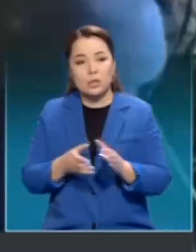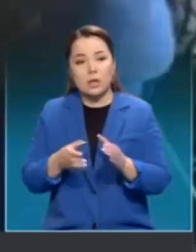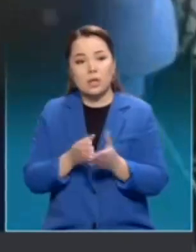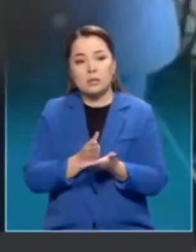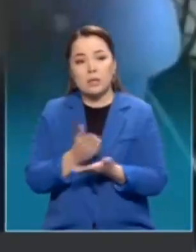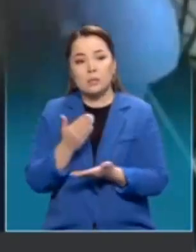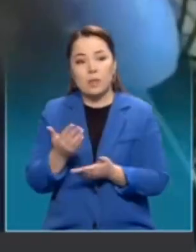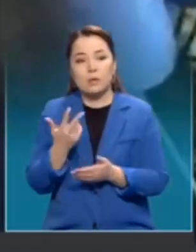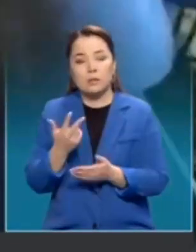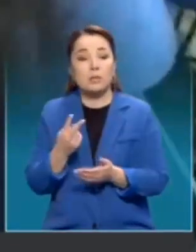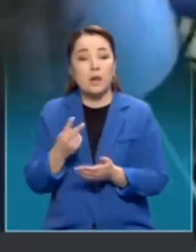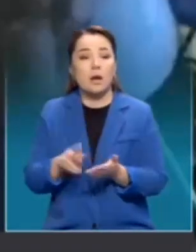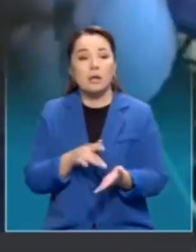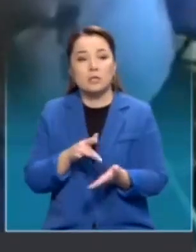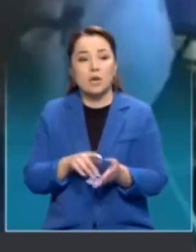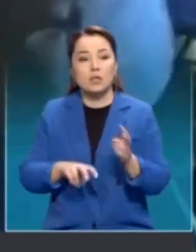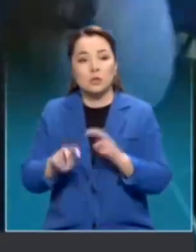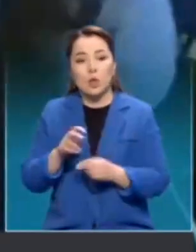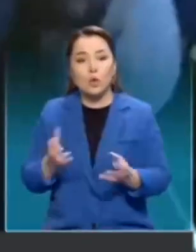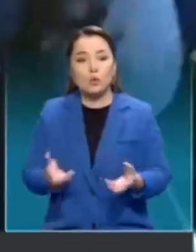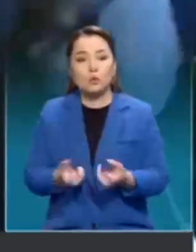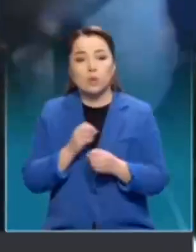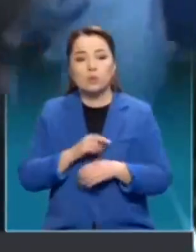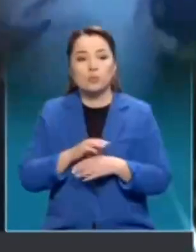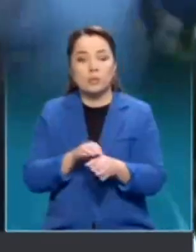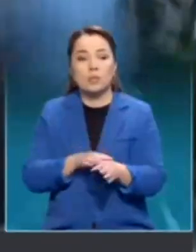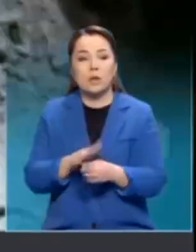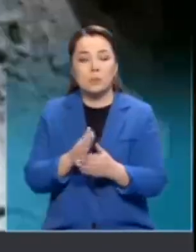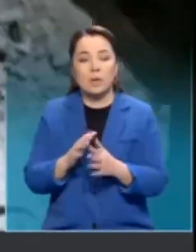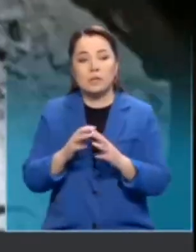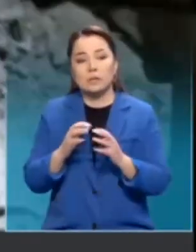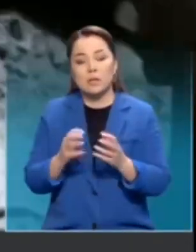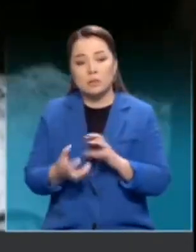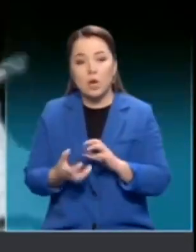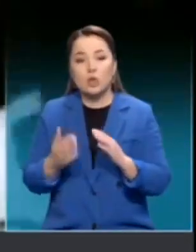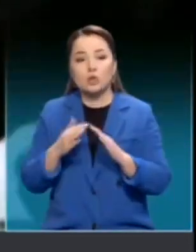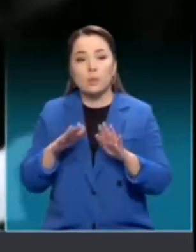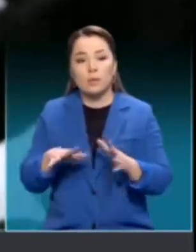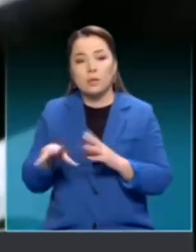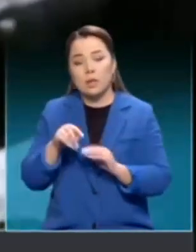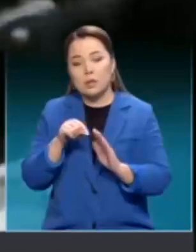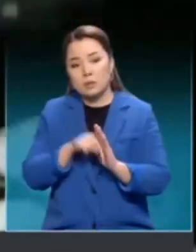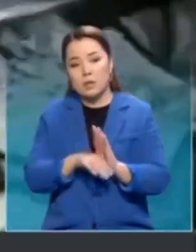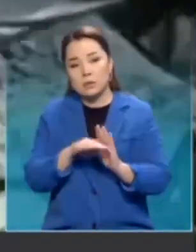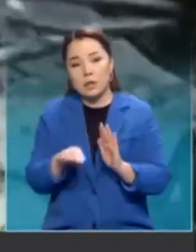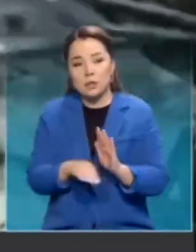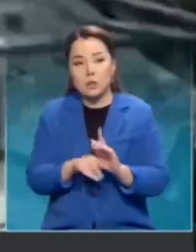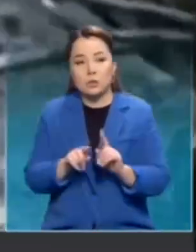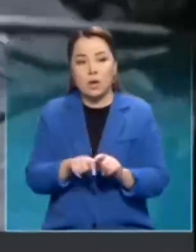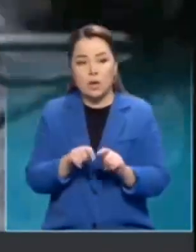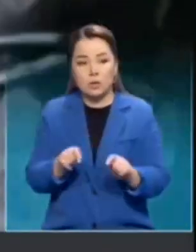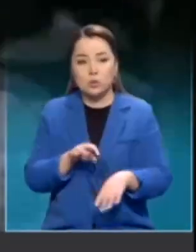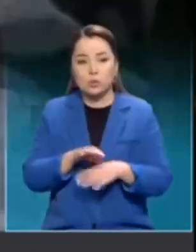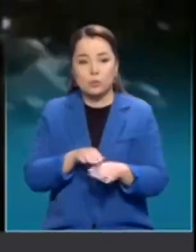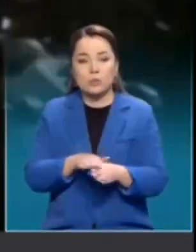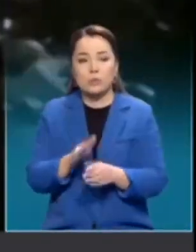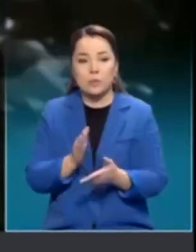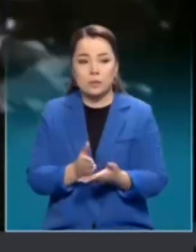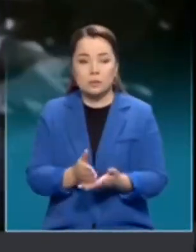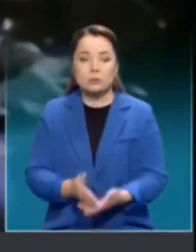қызметкерлері 2 қалада іздеу құтқару жұмыстарын жалғастыруда. Қираған үйлердің орнындағы үйінділердің арасын ашу жүріп жатыр.